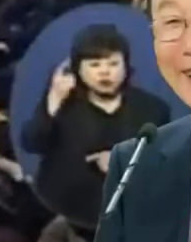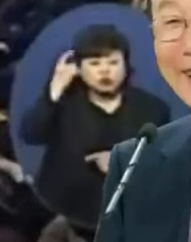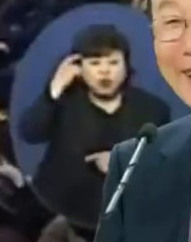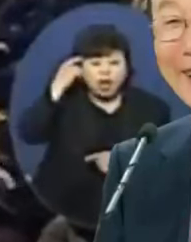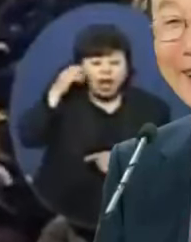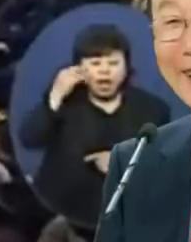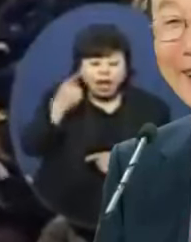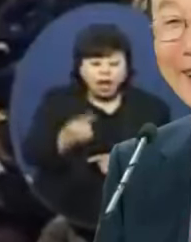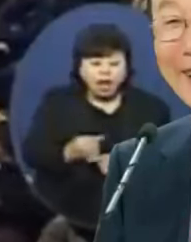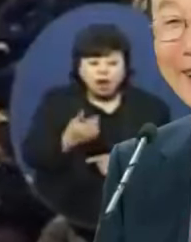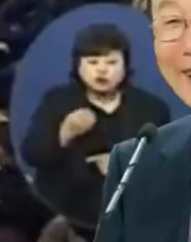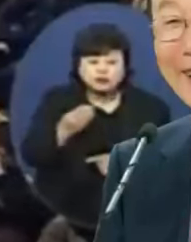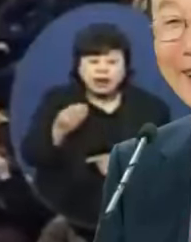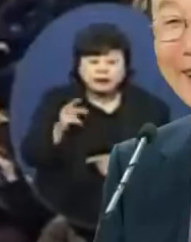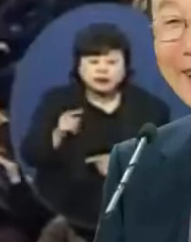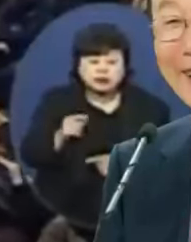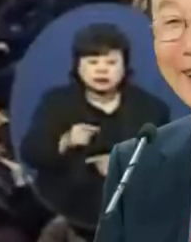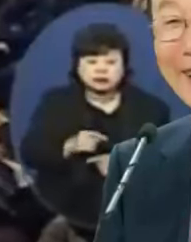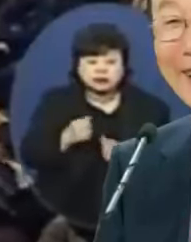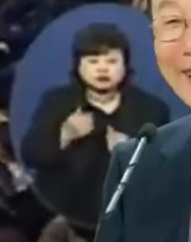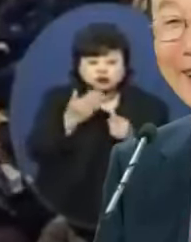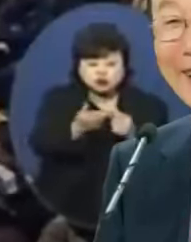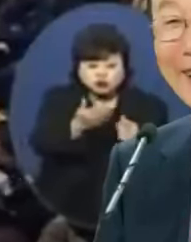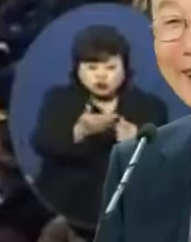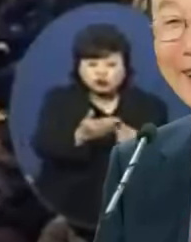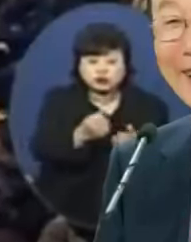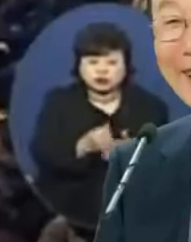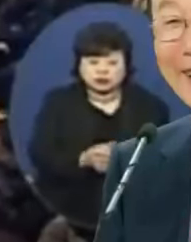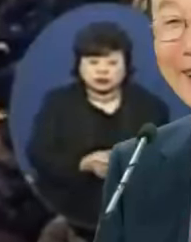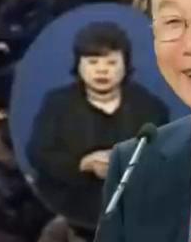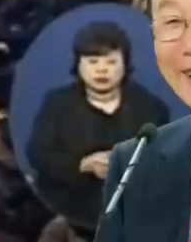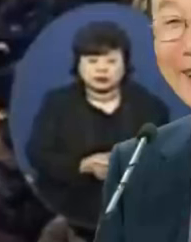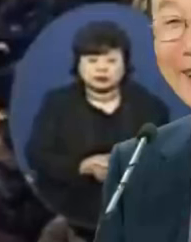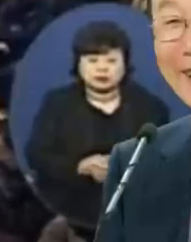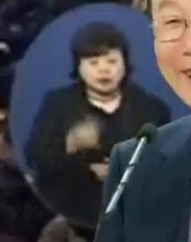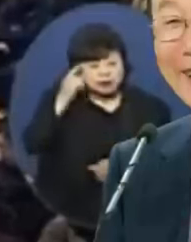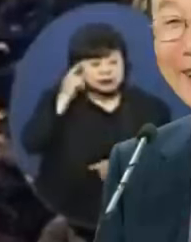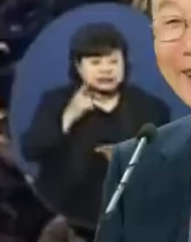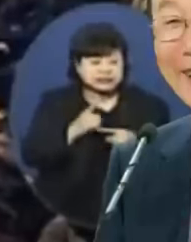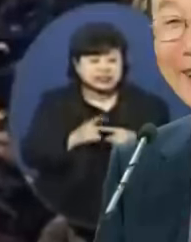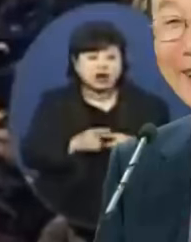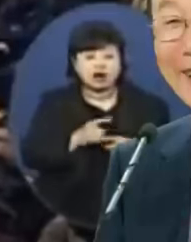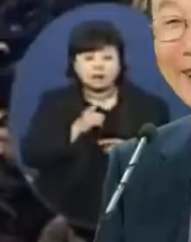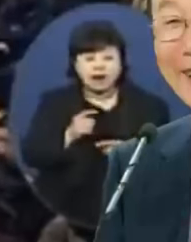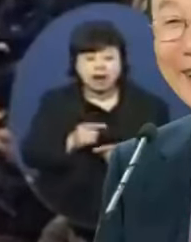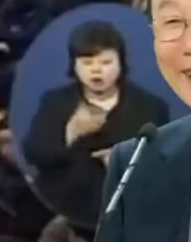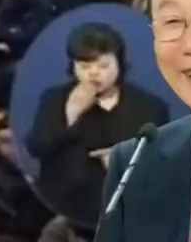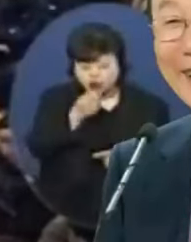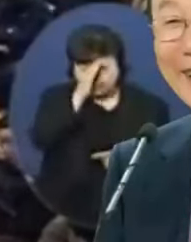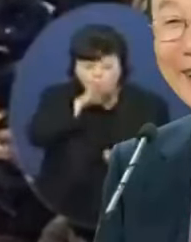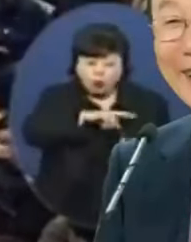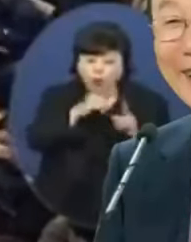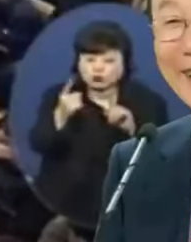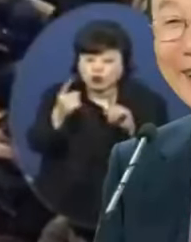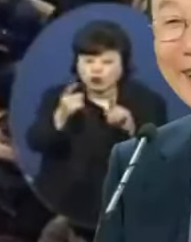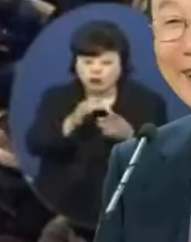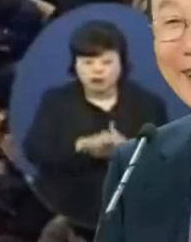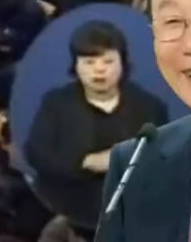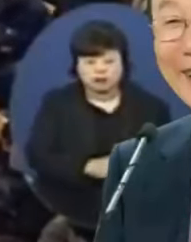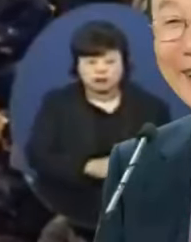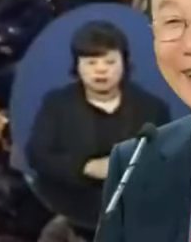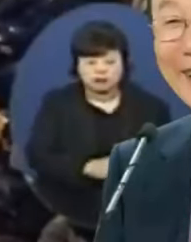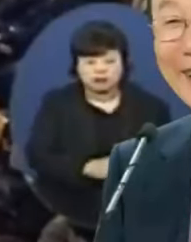약 98%의 영향을 미친다고 합니다. 그래서 긍정적인 말은 우울증을 치료하는 데 효과가 있다고 합니다. 이러한